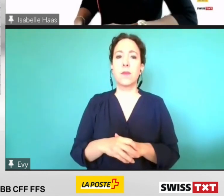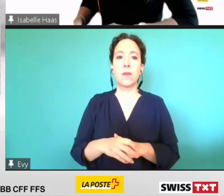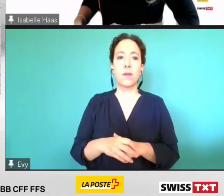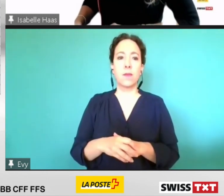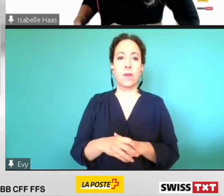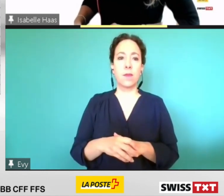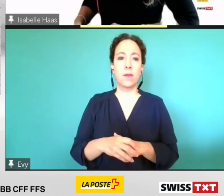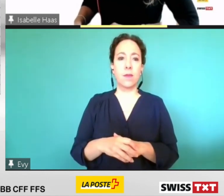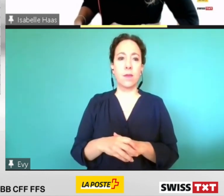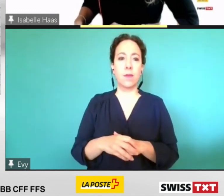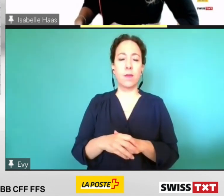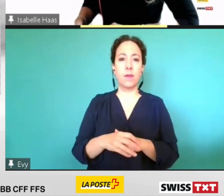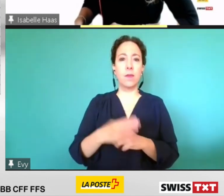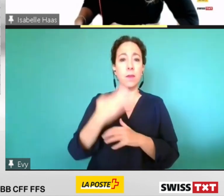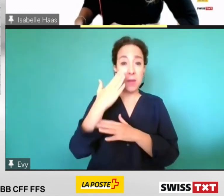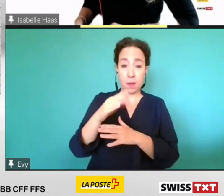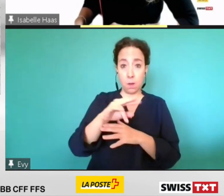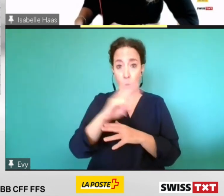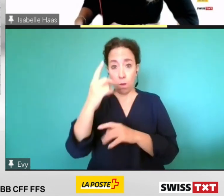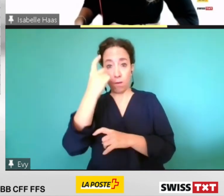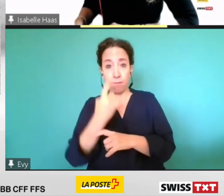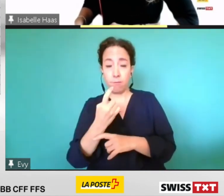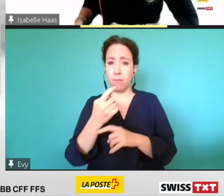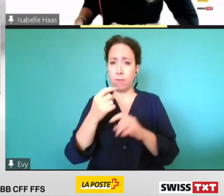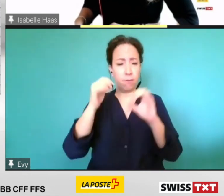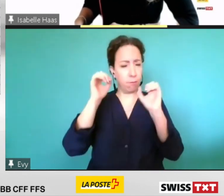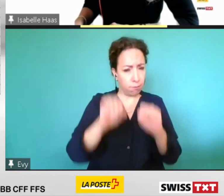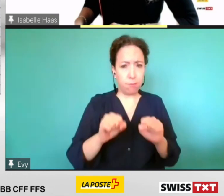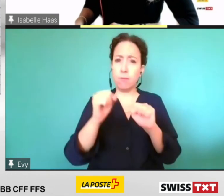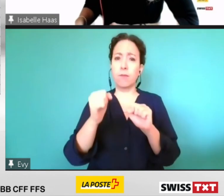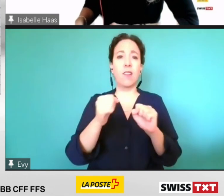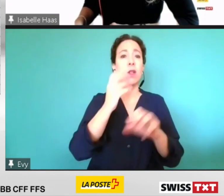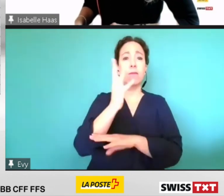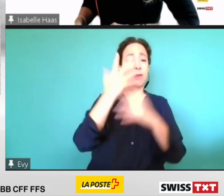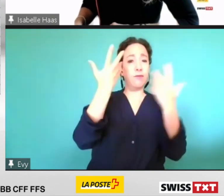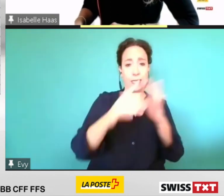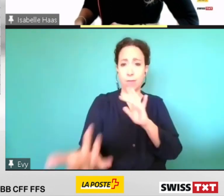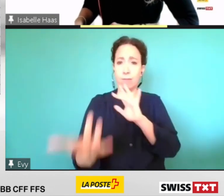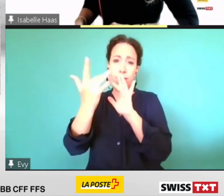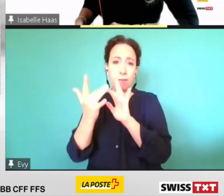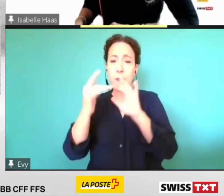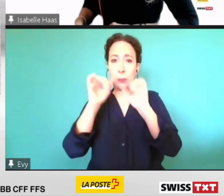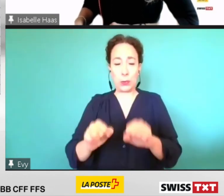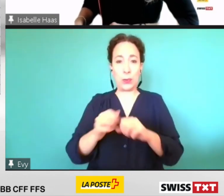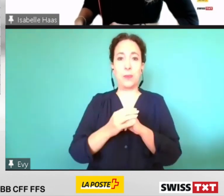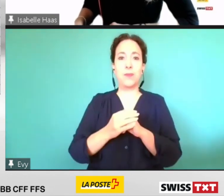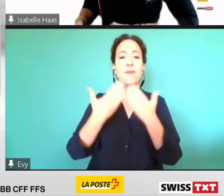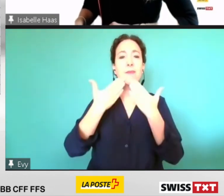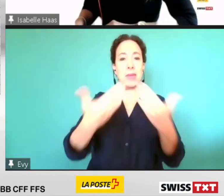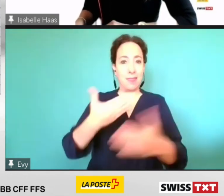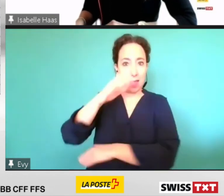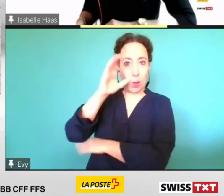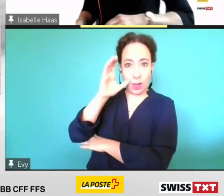Si vous avez d'autres questions, n'hésitez pas à nous contacter après la conférence. Merci pour votre attention.